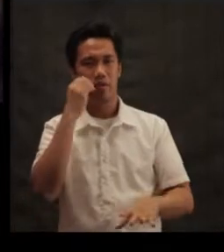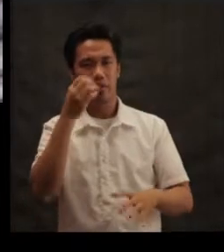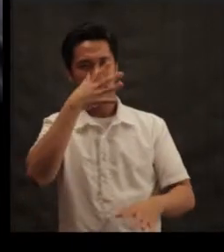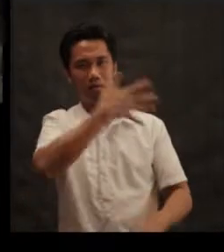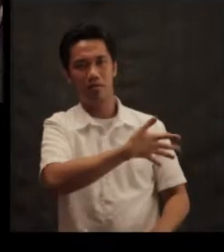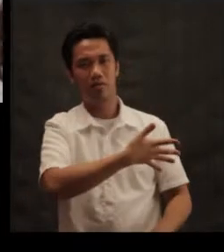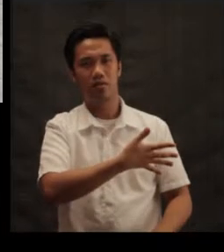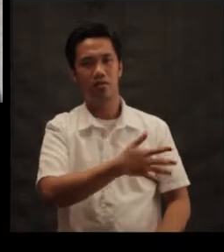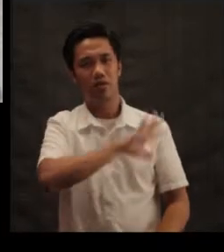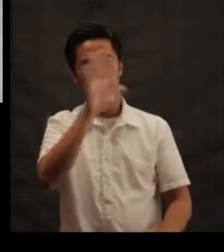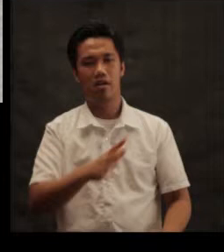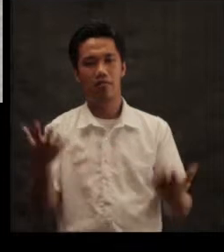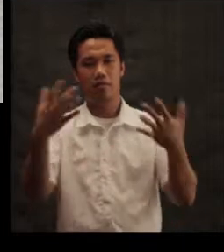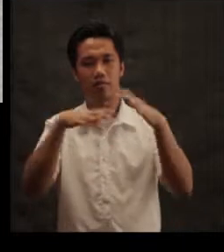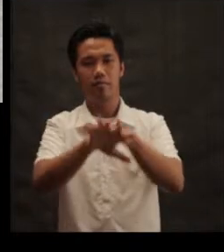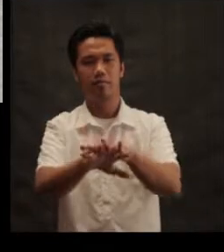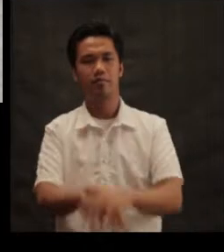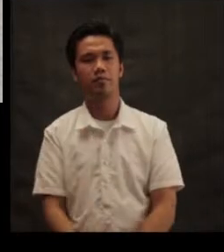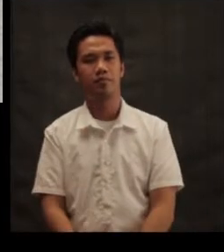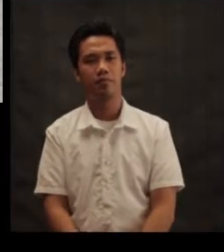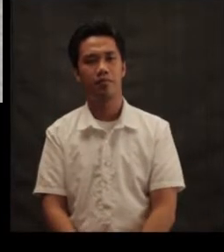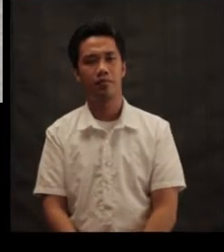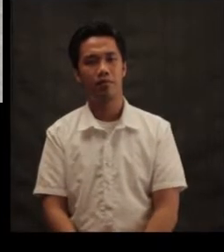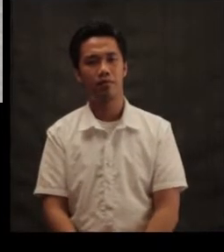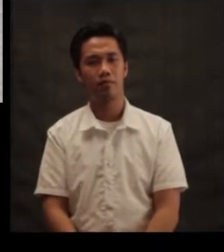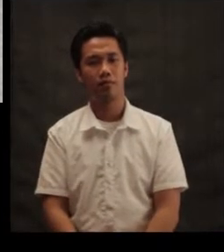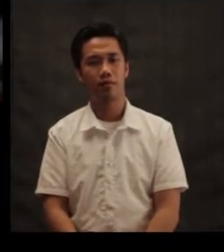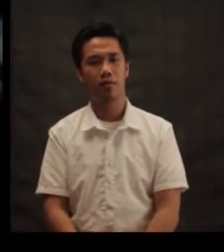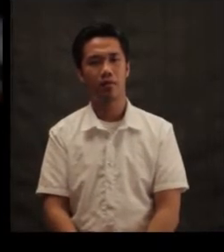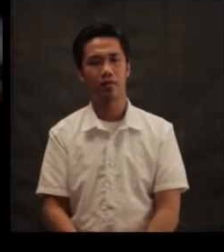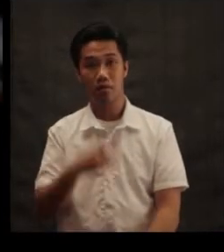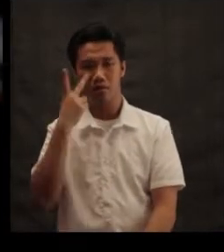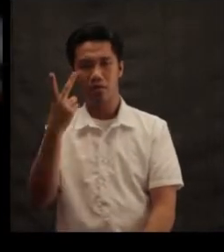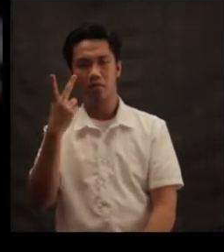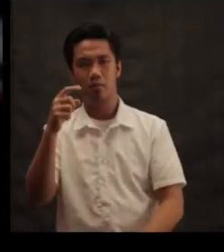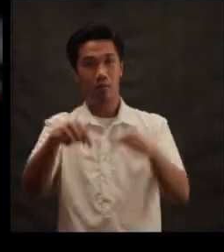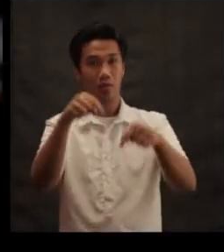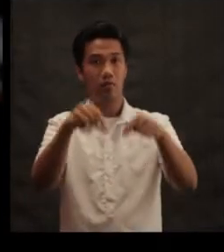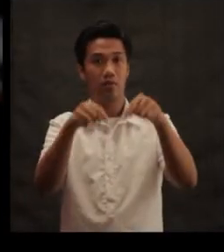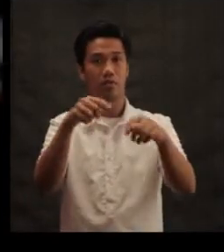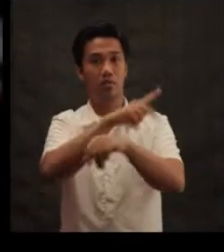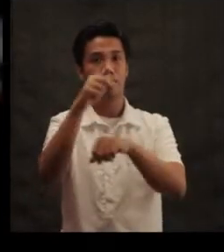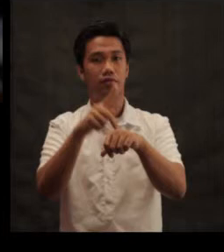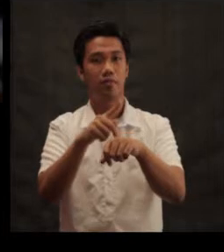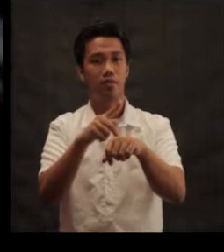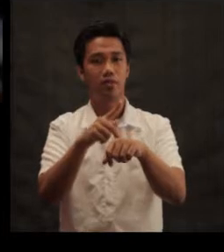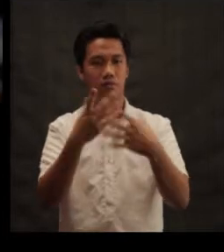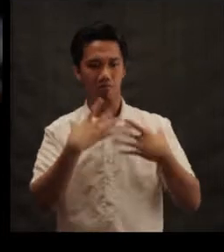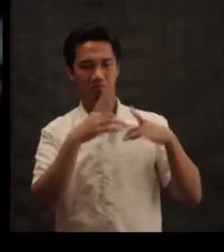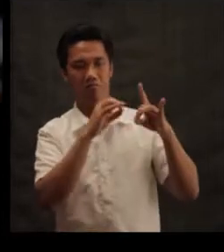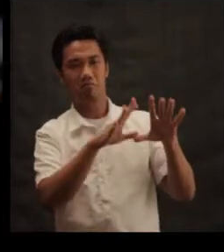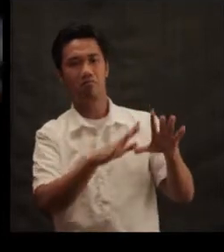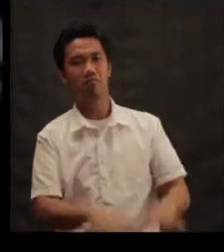hindi pinapansin, hindi pinakikinggan, at hindi ibinibilang sa kalahatan. I would like to put it as persons with disabilities